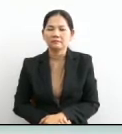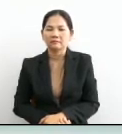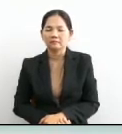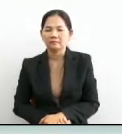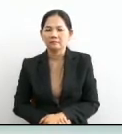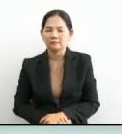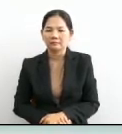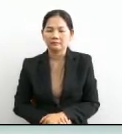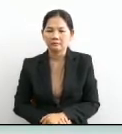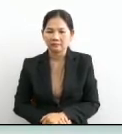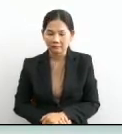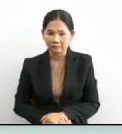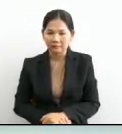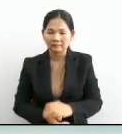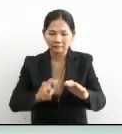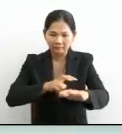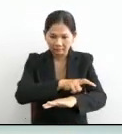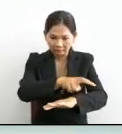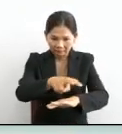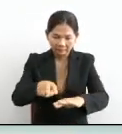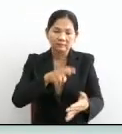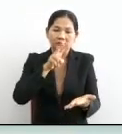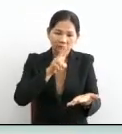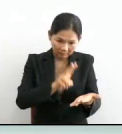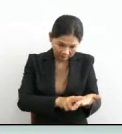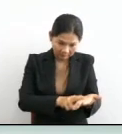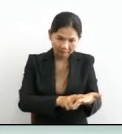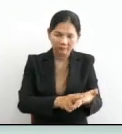đàm bấy rẽ xa tục